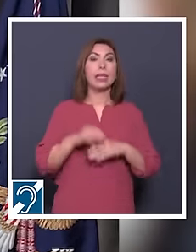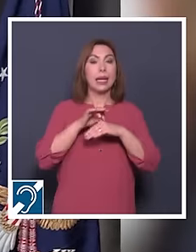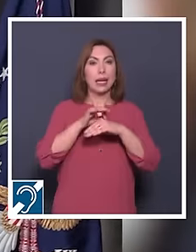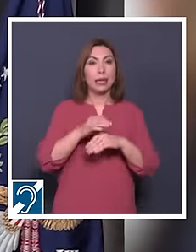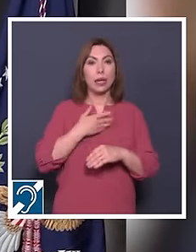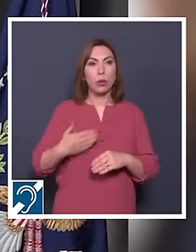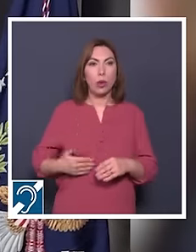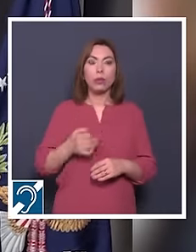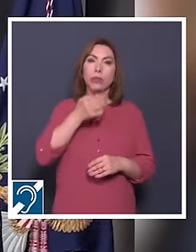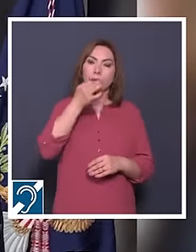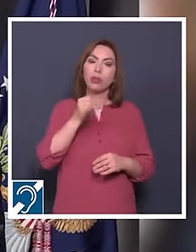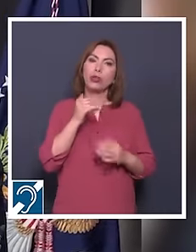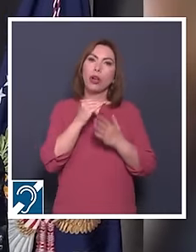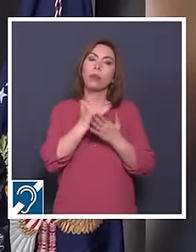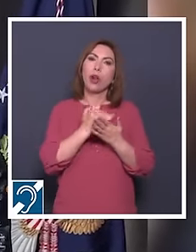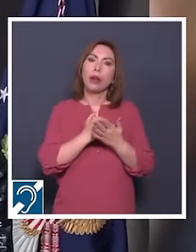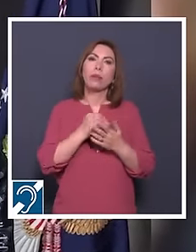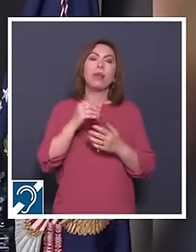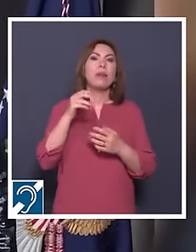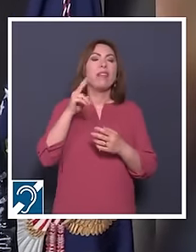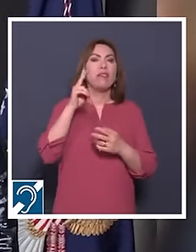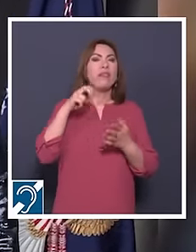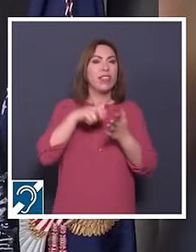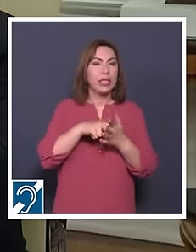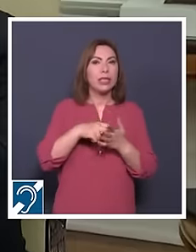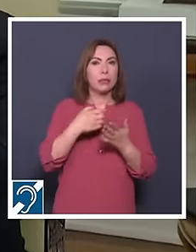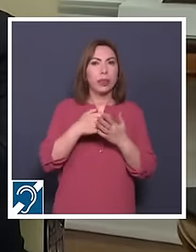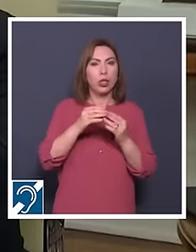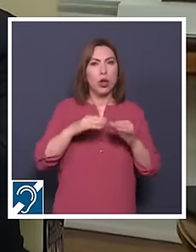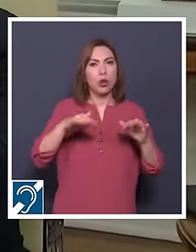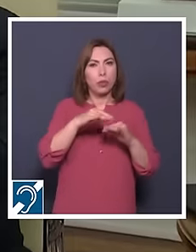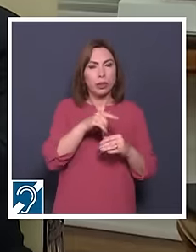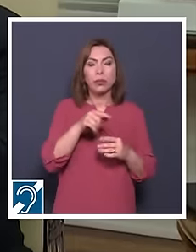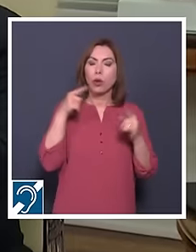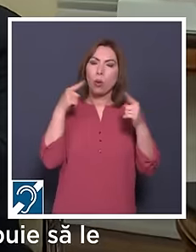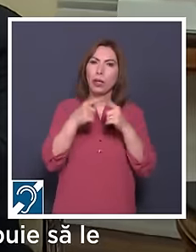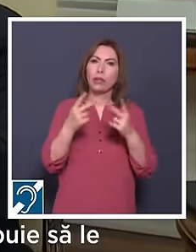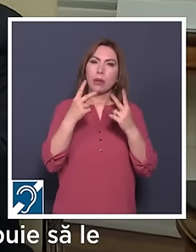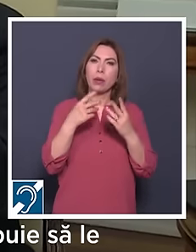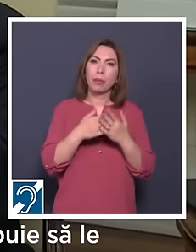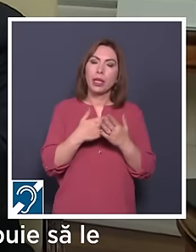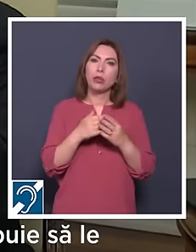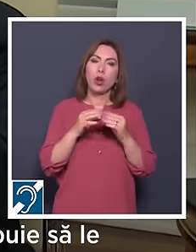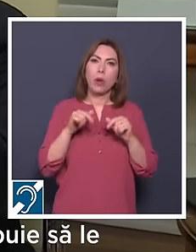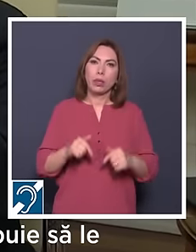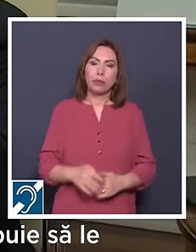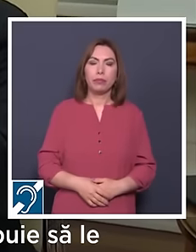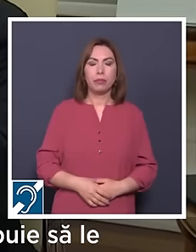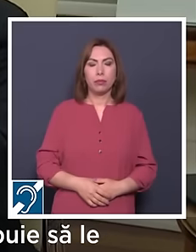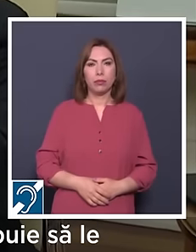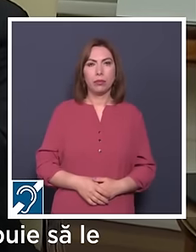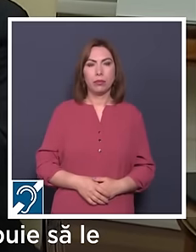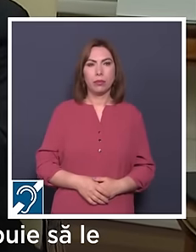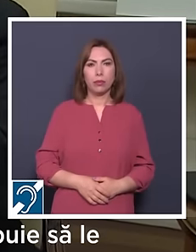Liderul de la București a menționat și programul Visa Waiver, care reprezintă un obiectiv important pentru România. Of course, we will